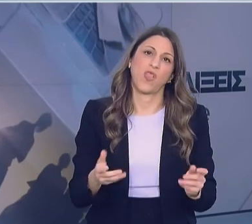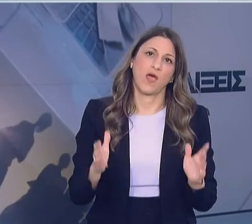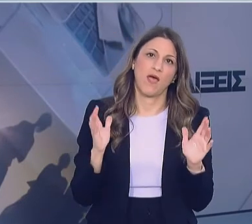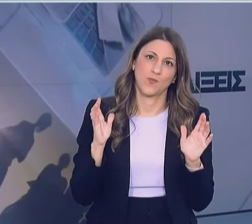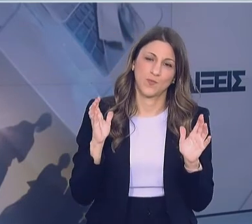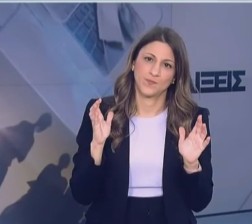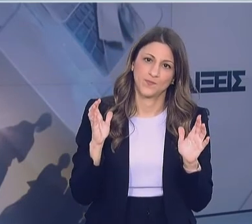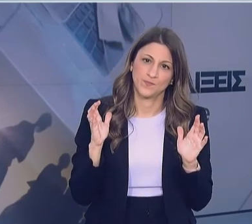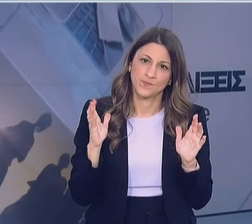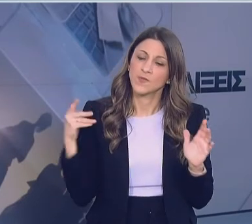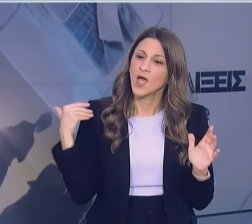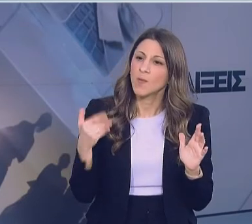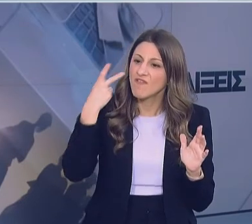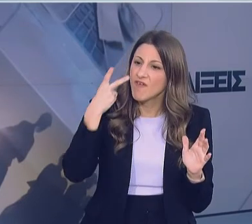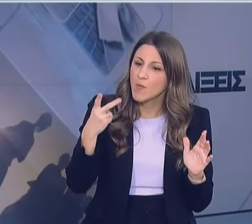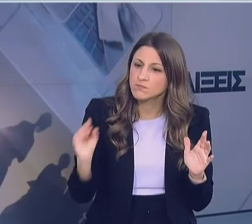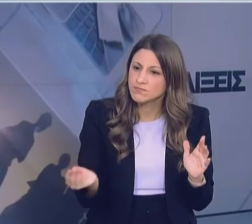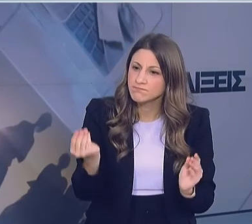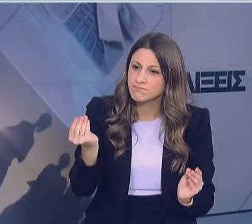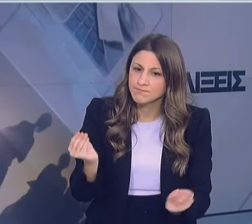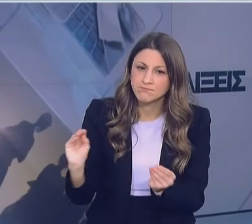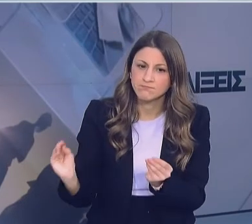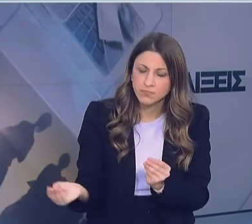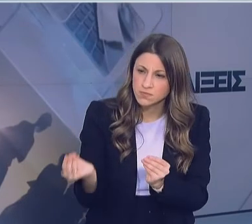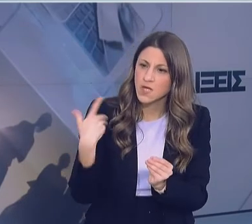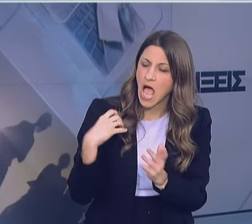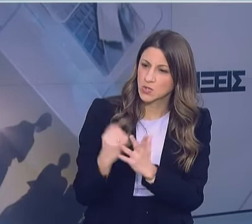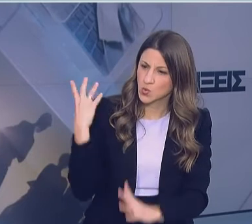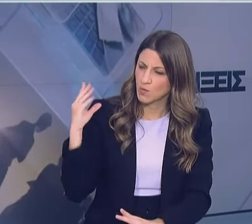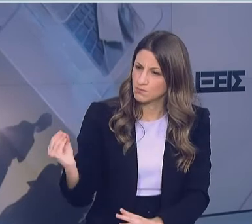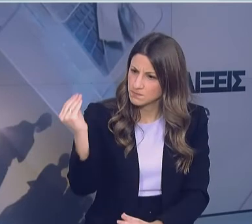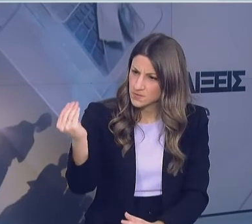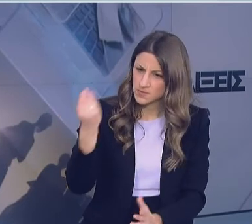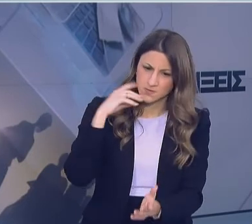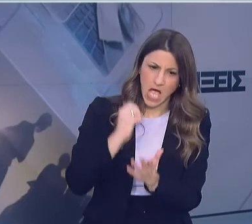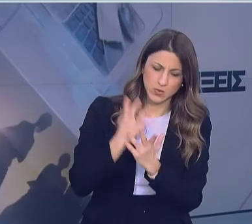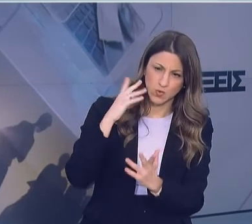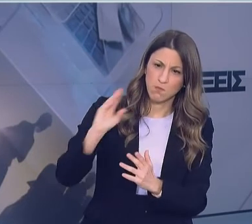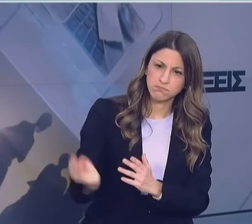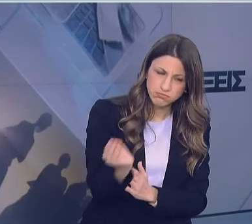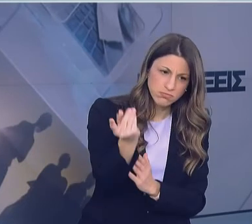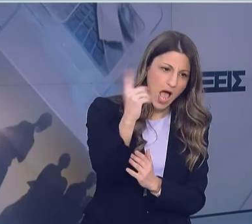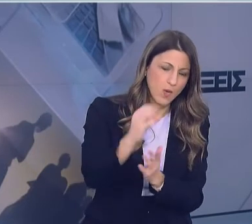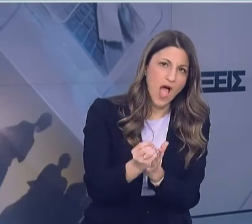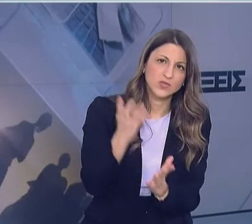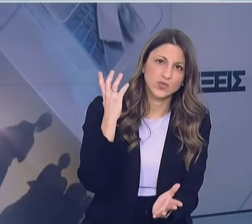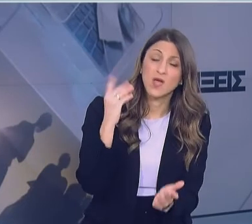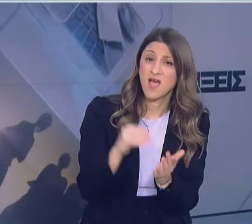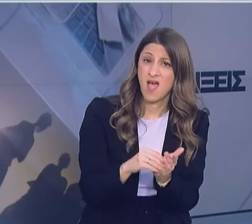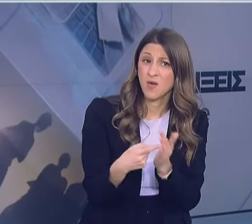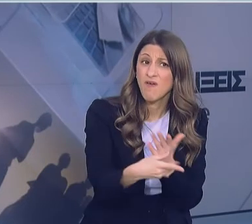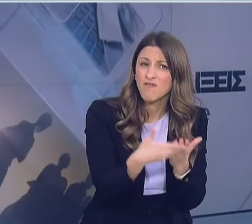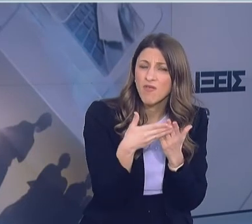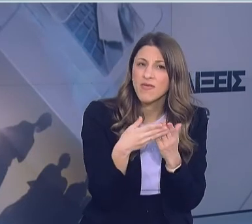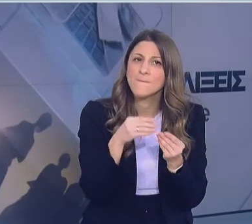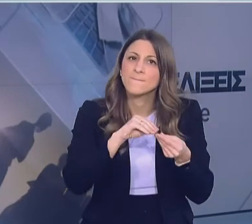ονομάζουμε evidence, δηλαδή αποδεικτικά στοιχεία, και φυσικά και με βάση τη βοήθεια ακόμα περισσότερων